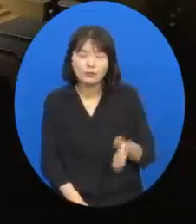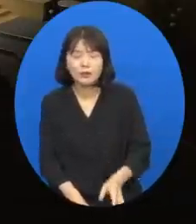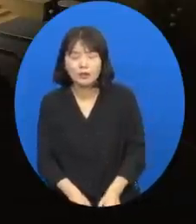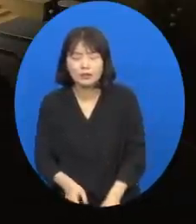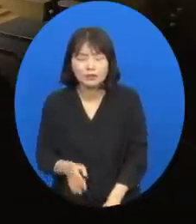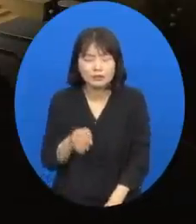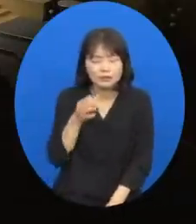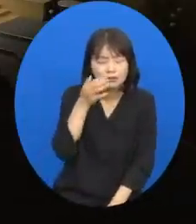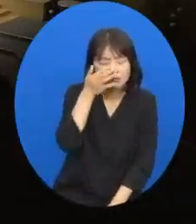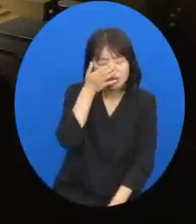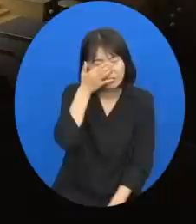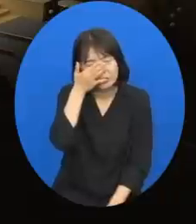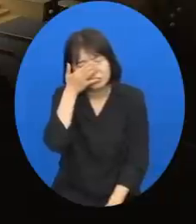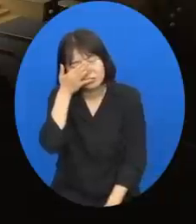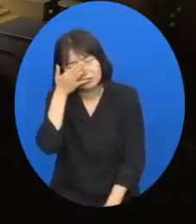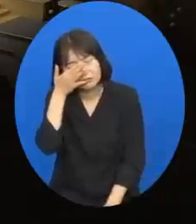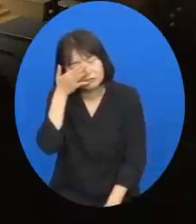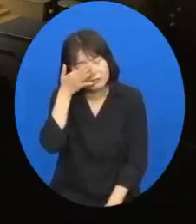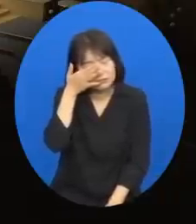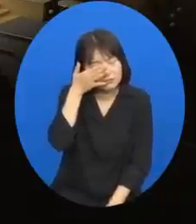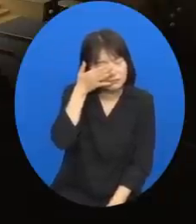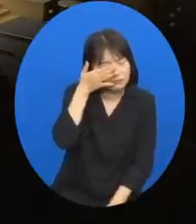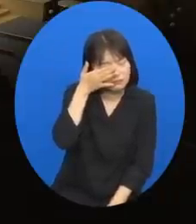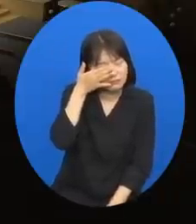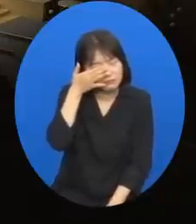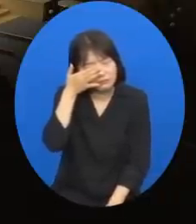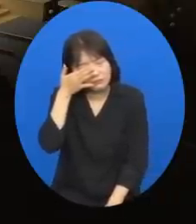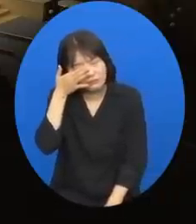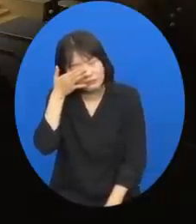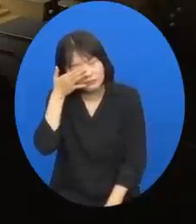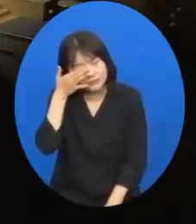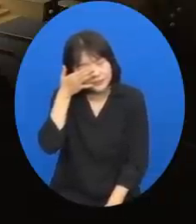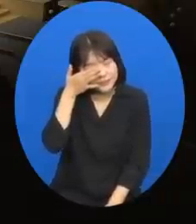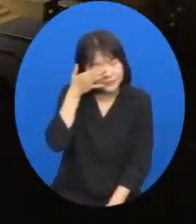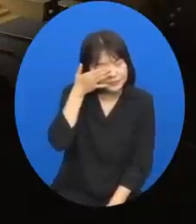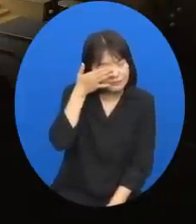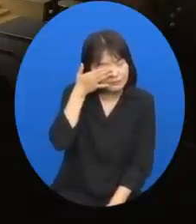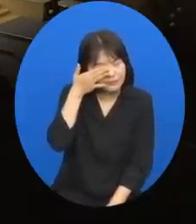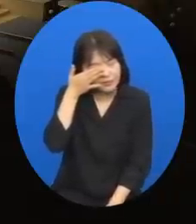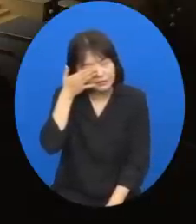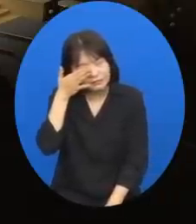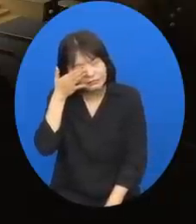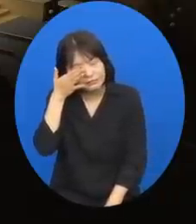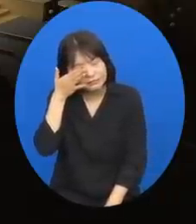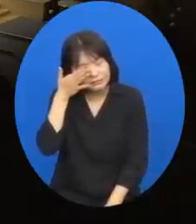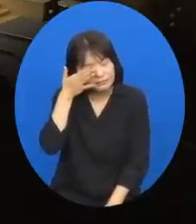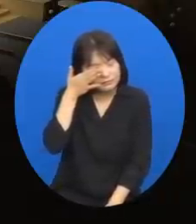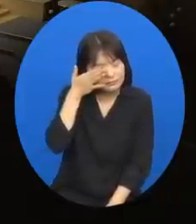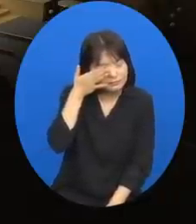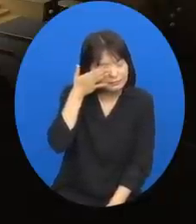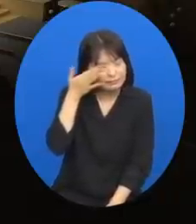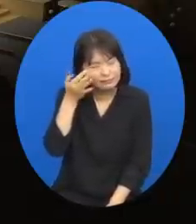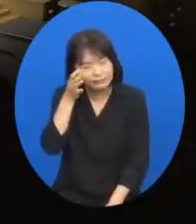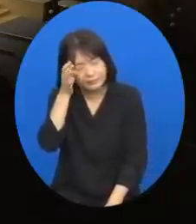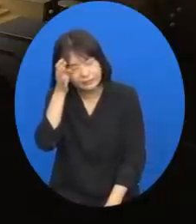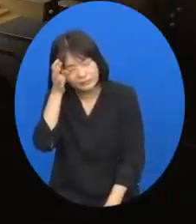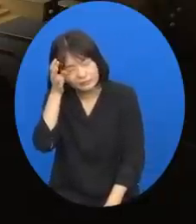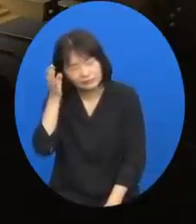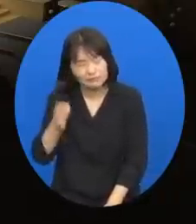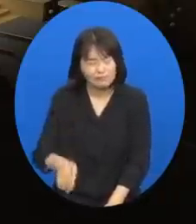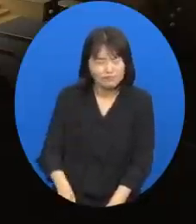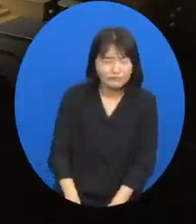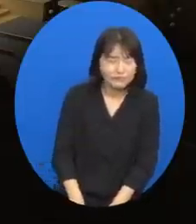말 본래 모든 마음과 논쟁이란 기력을 3 망막에 쓰 리 썸 정 방향만